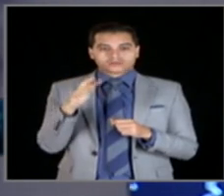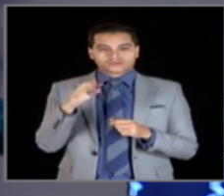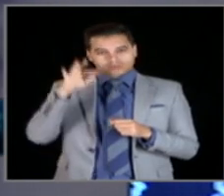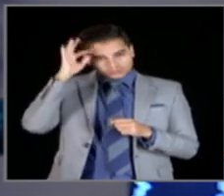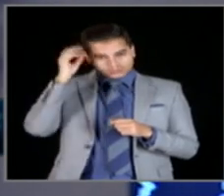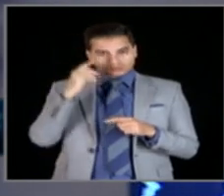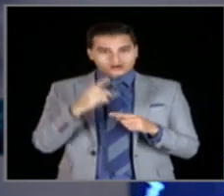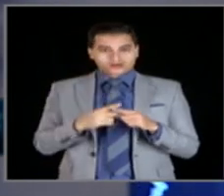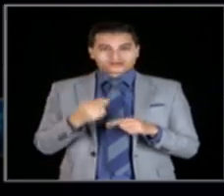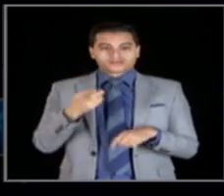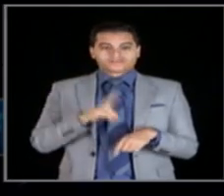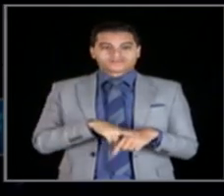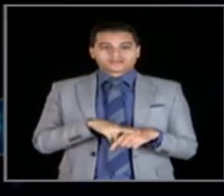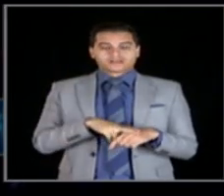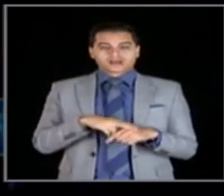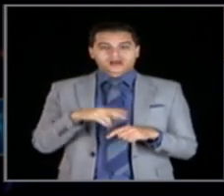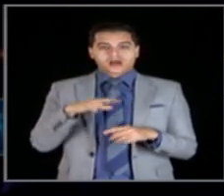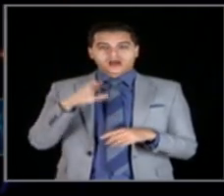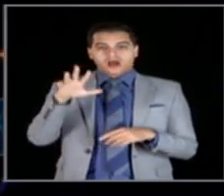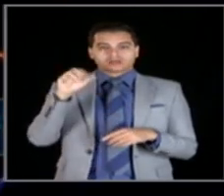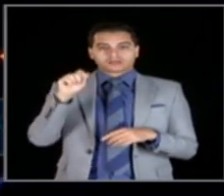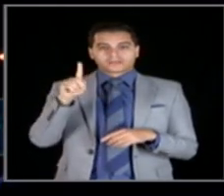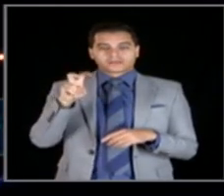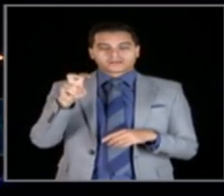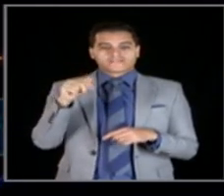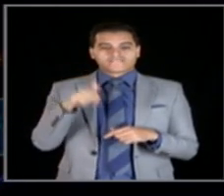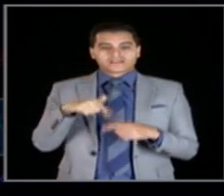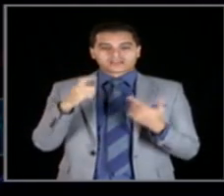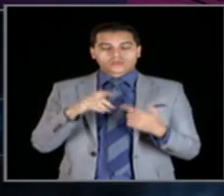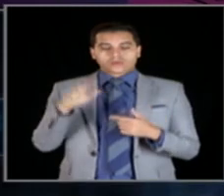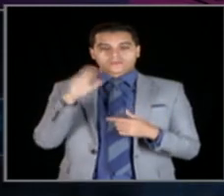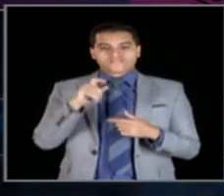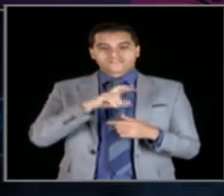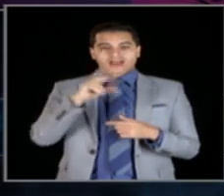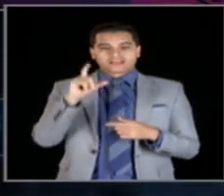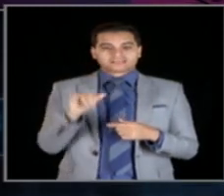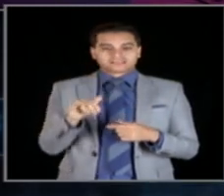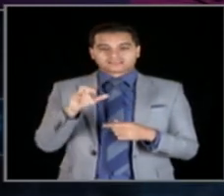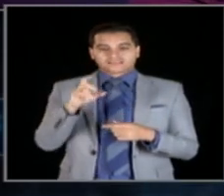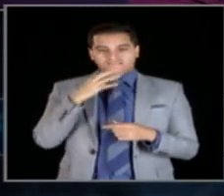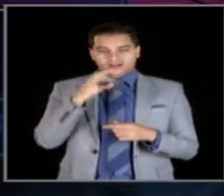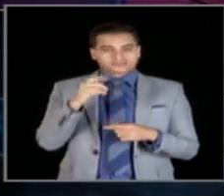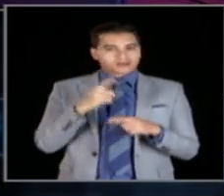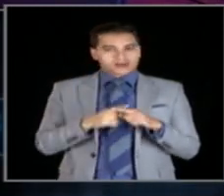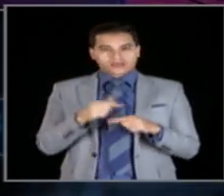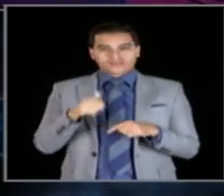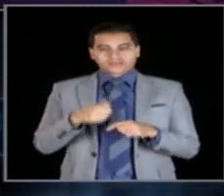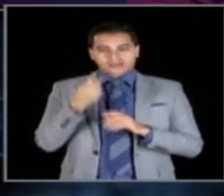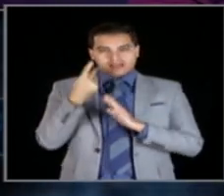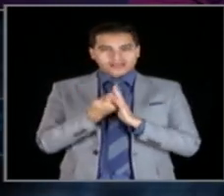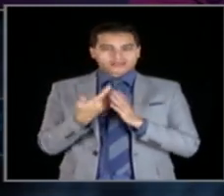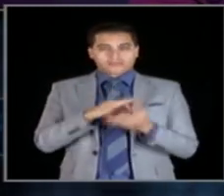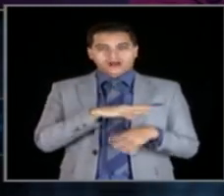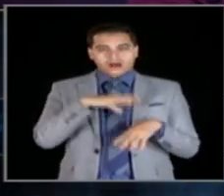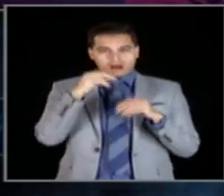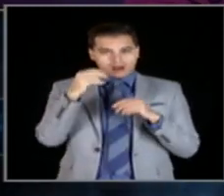تونس. غلط. تقع هضبة بلاتين بإحدى الدول الأوروبية، فما هي؟ فرنسا. غلط. كاتب راحل